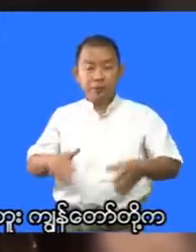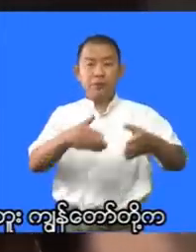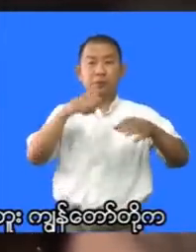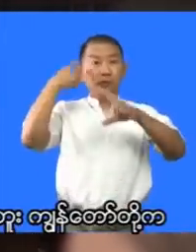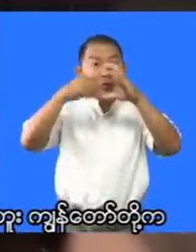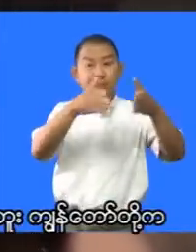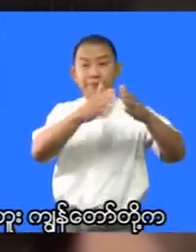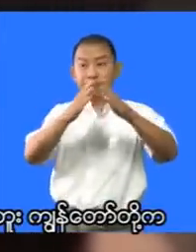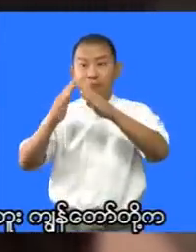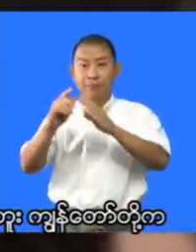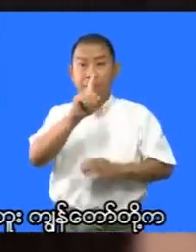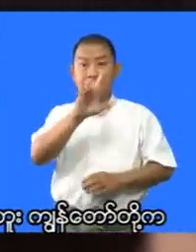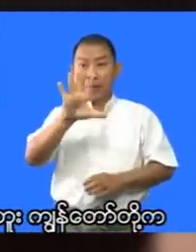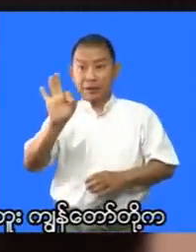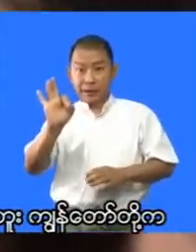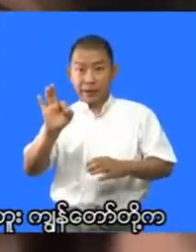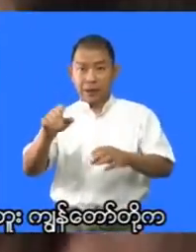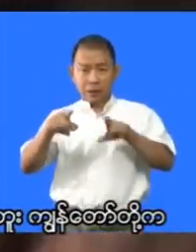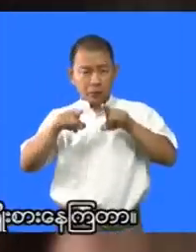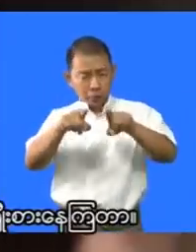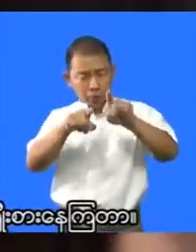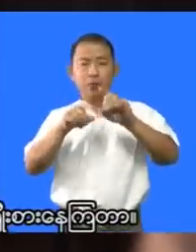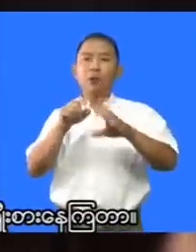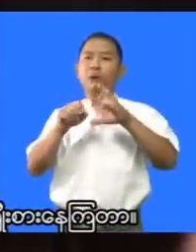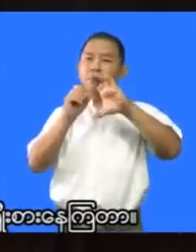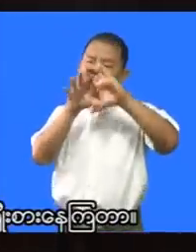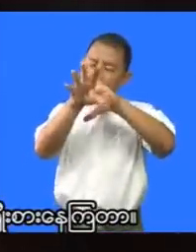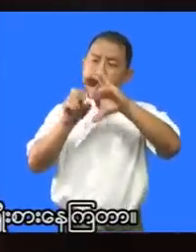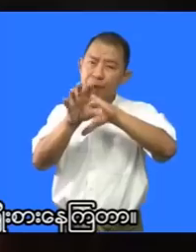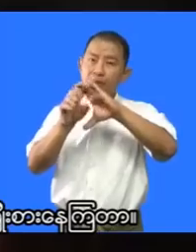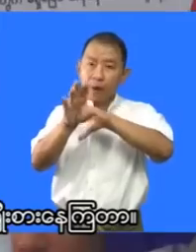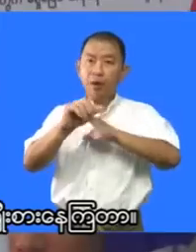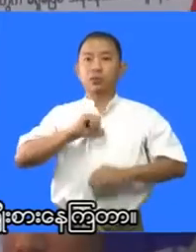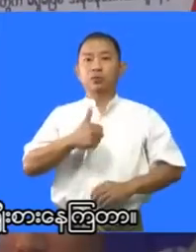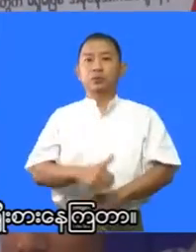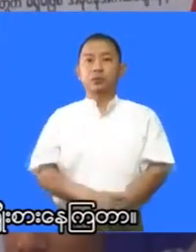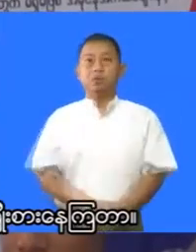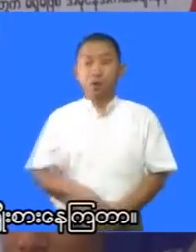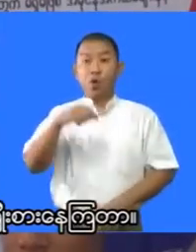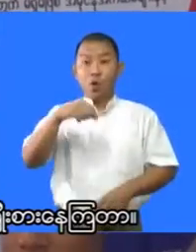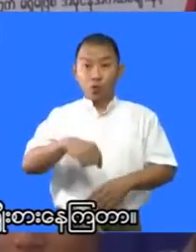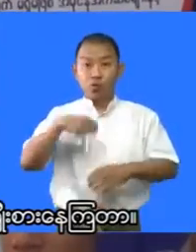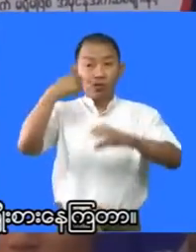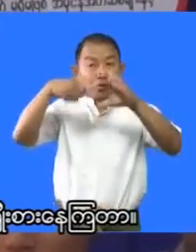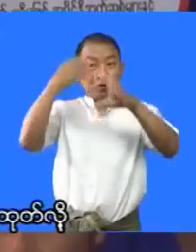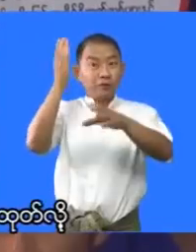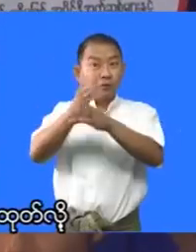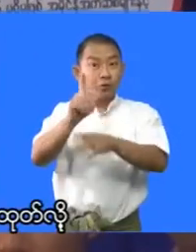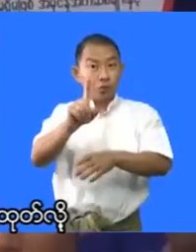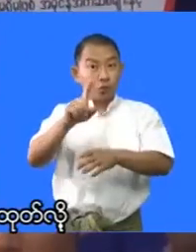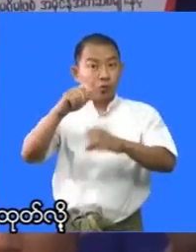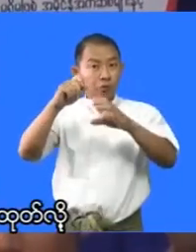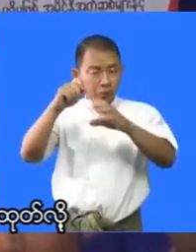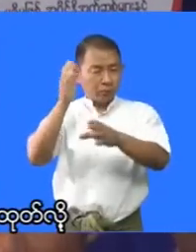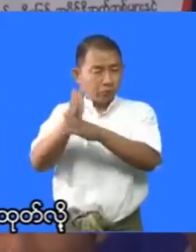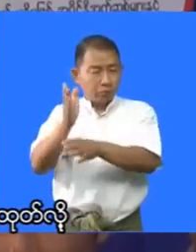်မဟုတ်အရန်တော်တယ်ကျွန်တော်တို့မမီဘူးအရန်တော်တယ်သူတို့တွေကျွန်တော်တို့ကရုံးရှင်ကိုများတယ်ဆိုတာတကောင်ကိုအဲ့ရုံးရှင်ုံနေမှာရုံးရှင်ကို150လုံးပြောက်တော့ကျွန်တော်